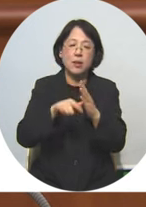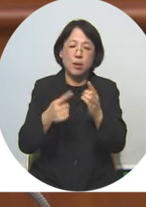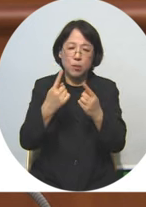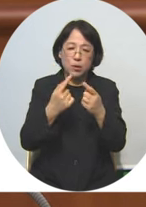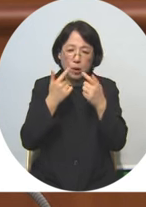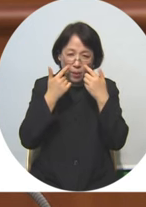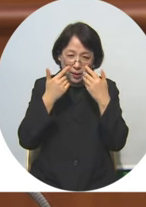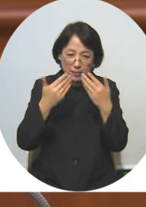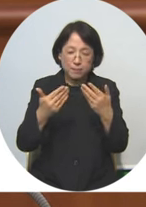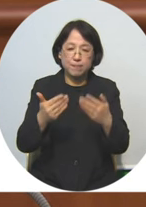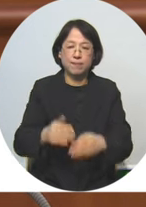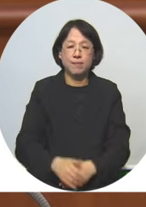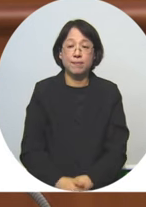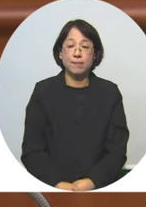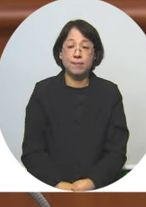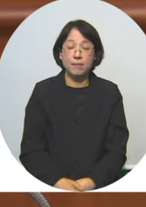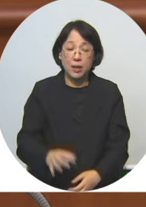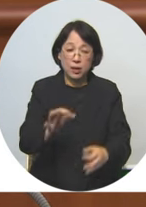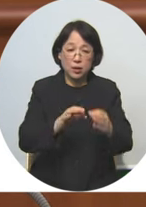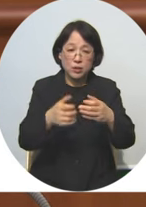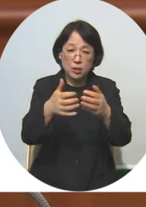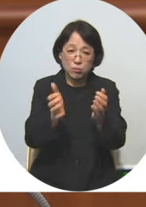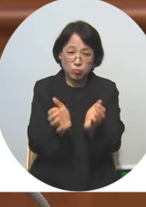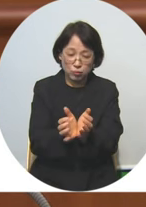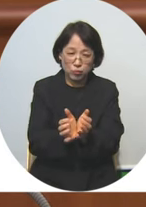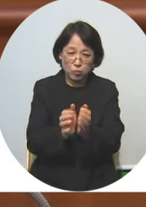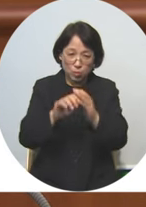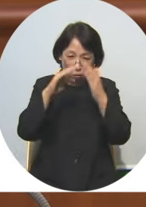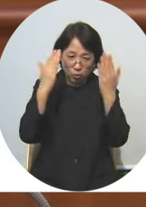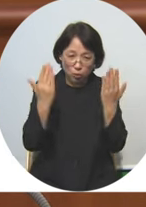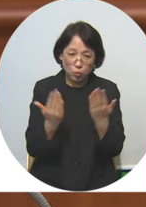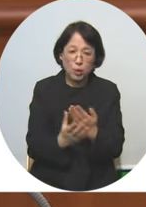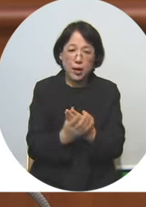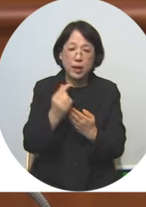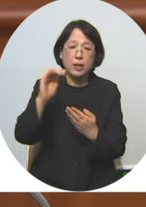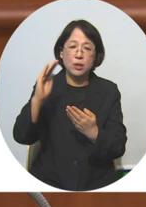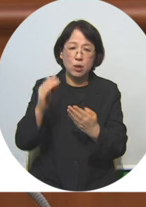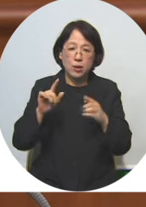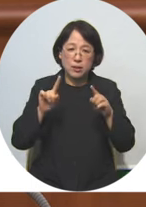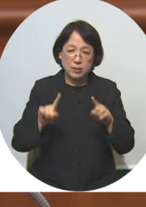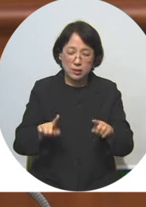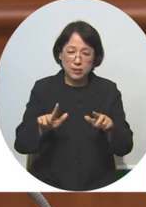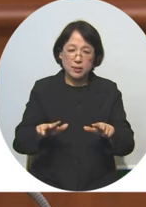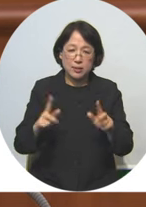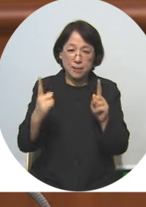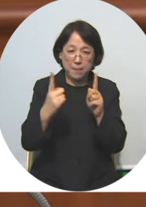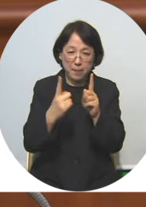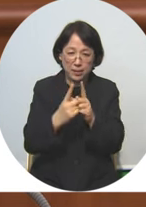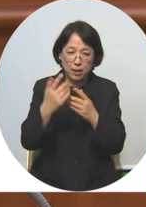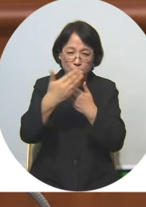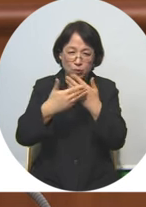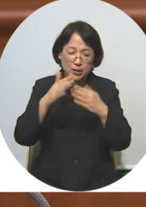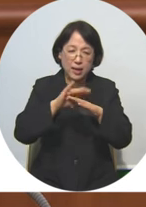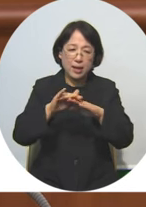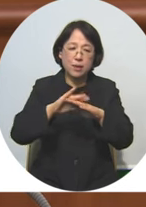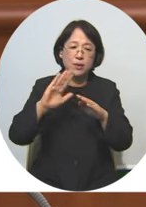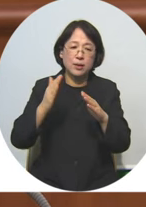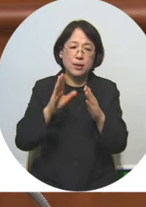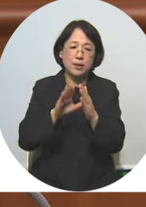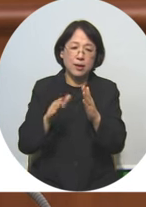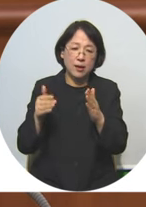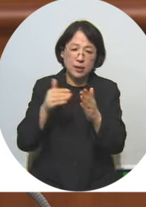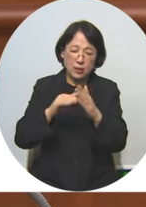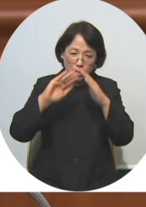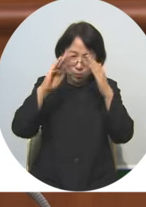분명합니다. 경제부처 모두가 원팀이 되어 당면한 불확실성이 해소될 때까지 모든